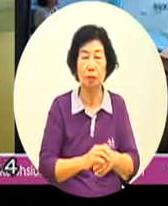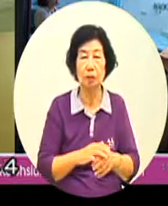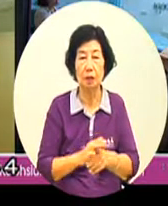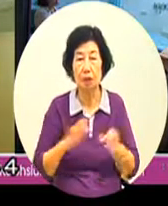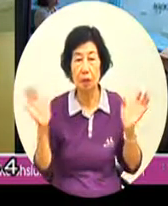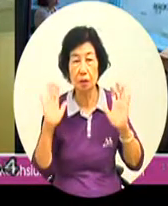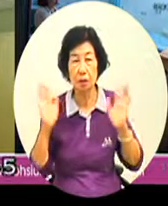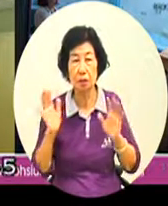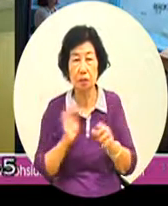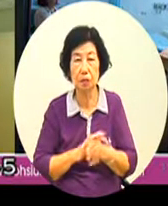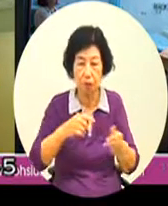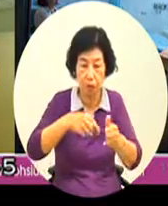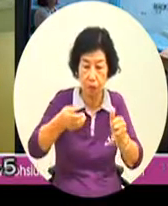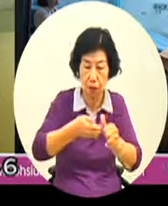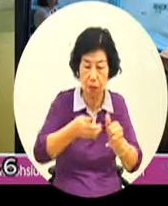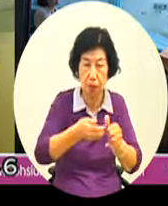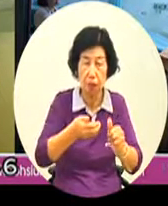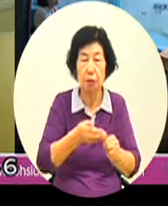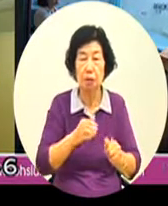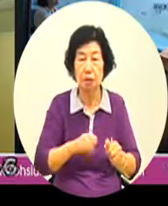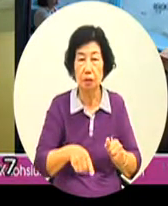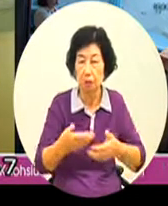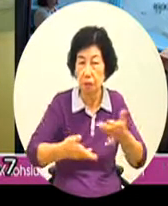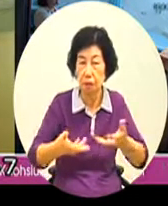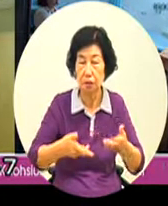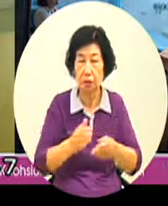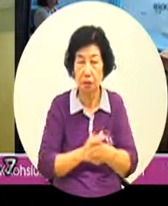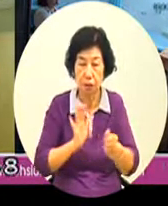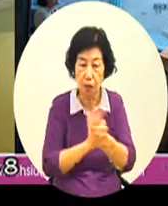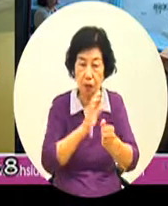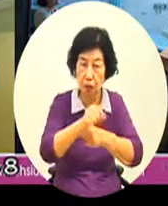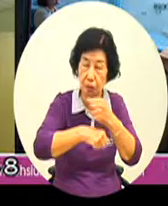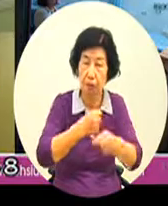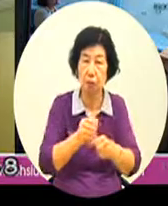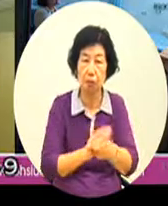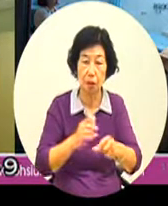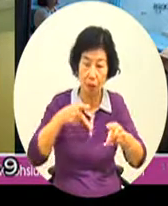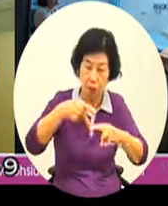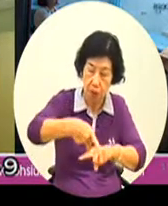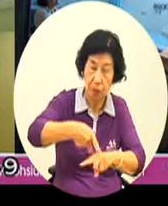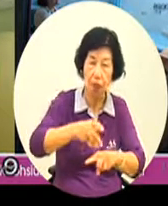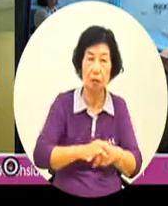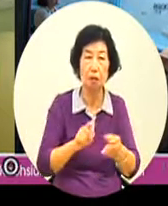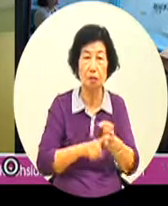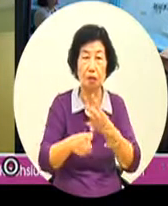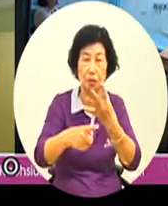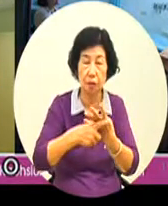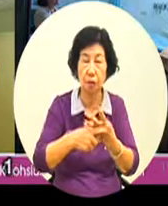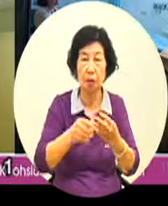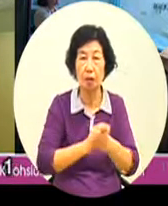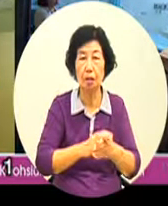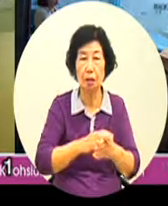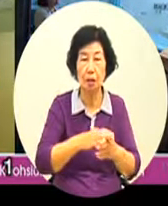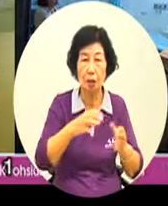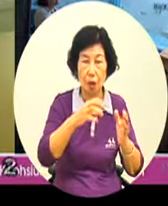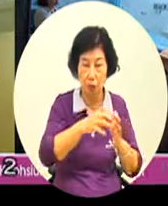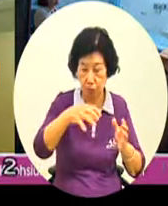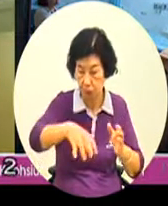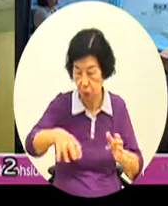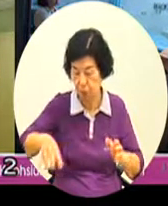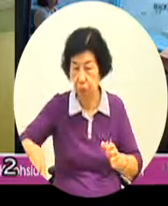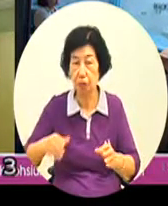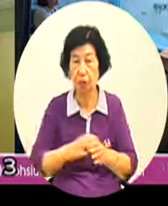件，我们也是持续推动跨专业团队、跨局处的一个相关的一个整合，